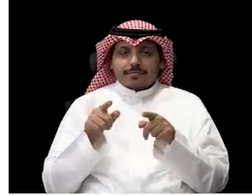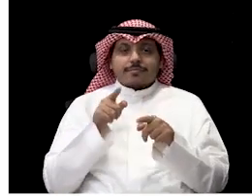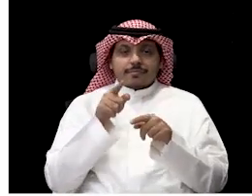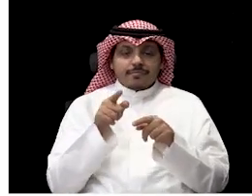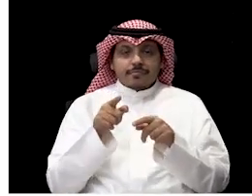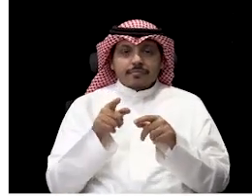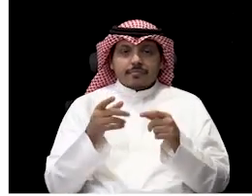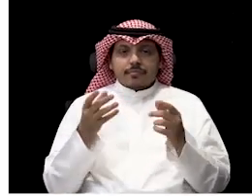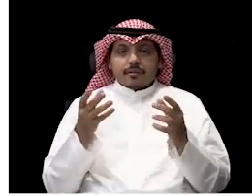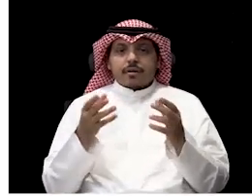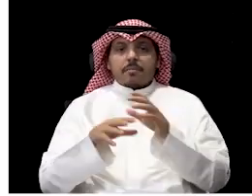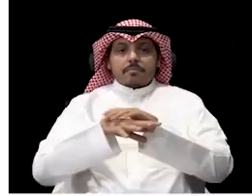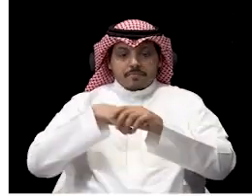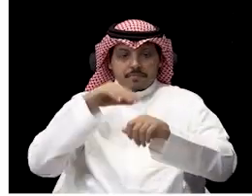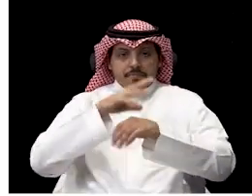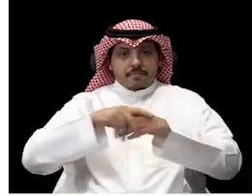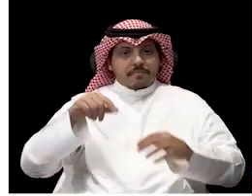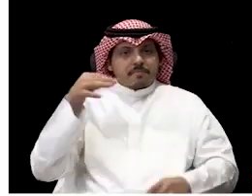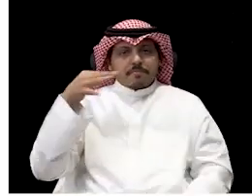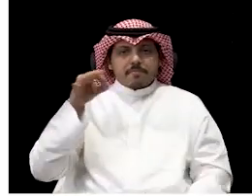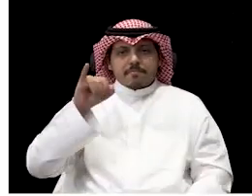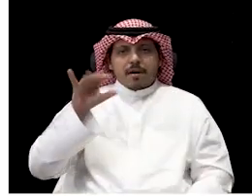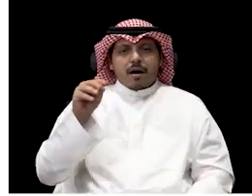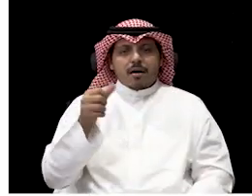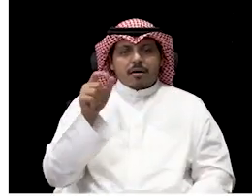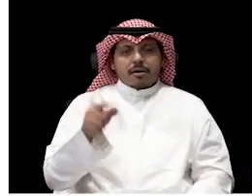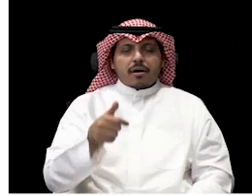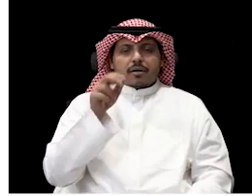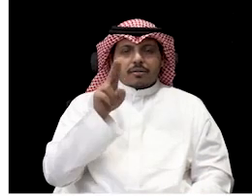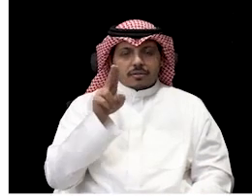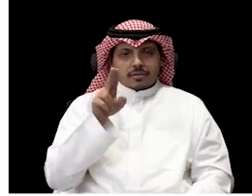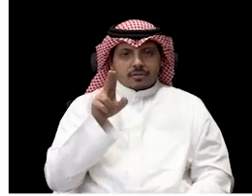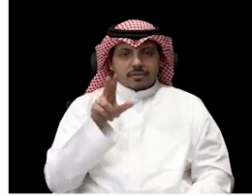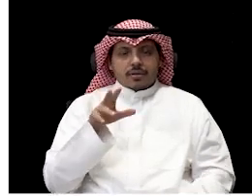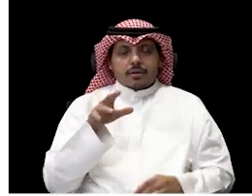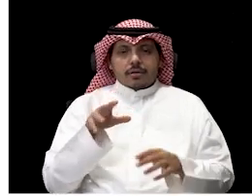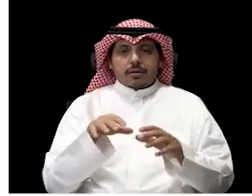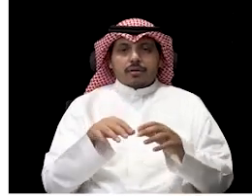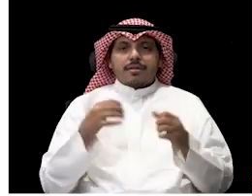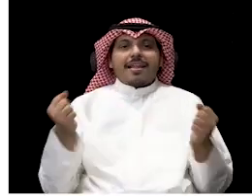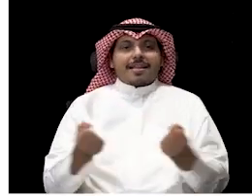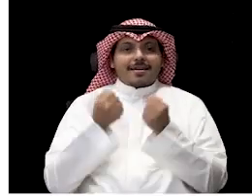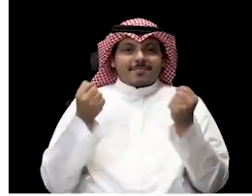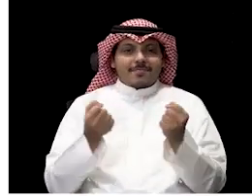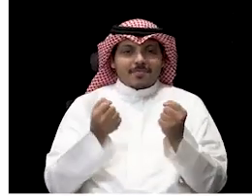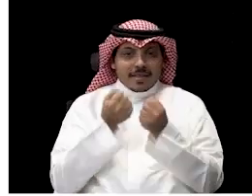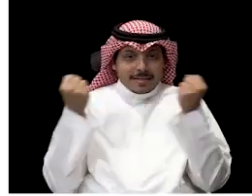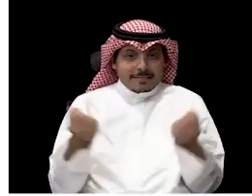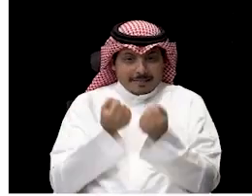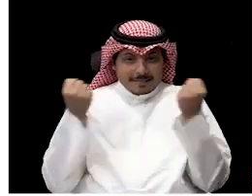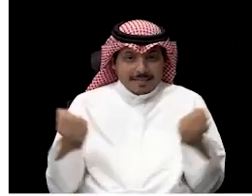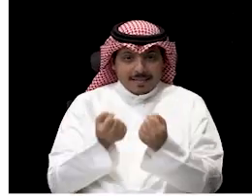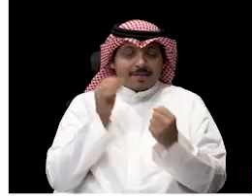بالإضافة إلى التزود بالمهارات. ما المقصود بالمهارات؟ هي حصيلة فنية حصلت عليها عن طريق التدريب. إذا لابد